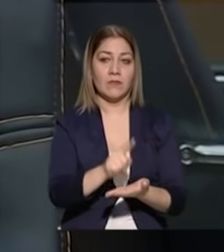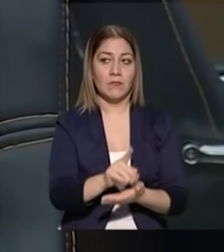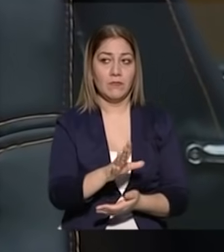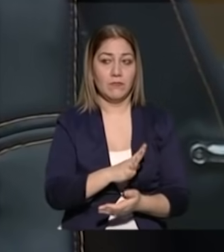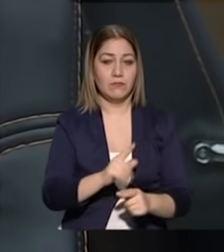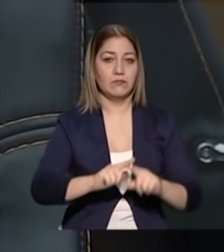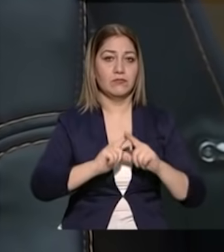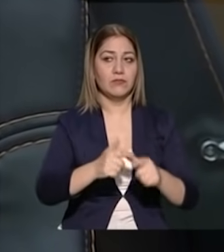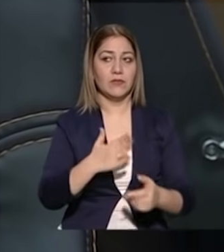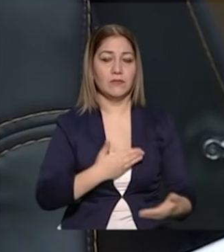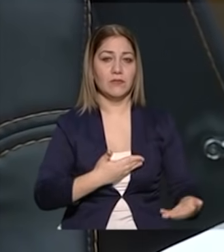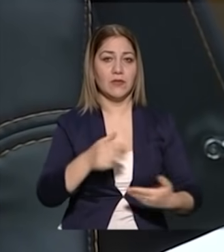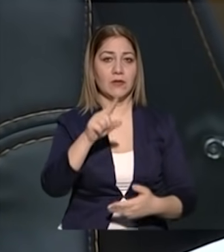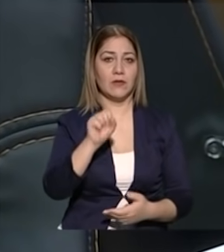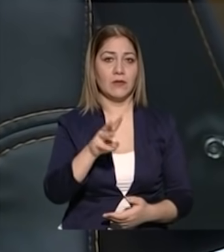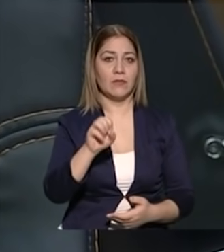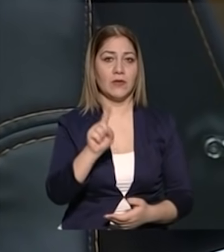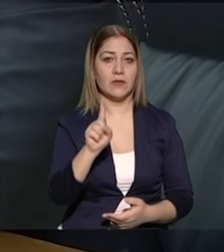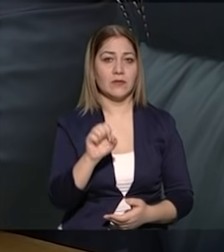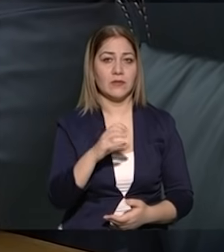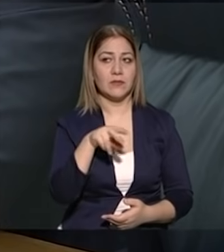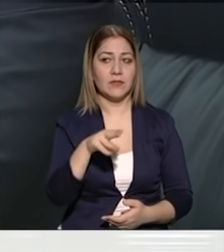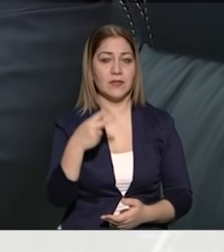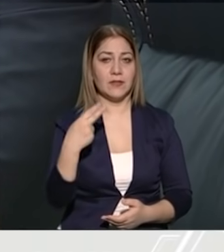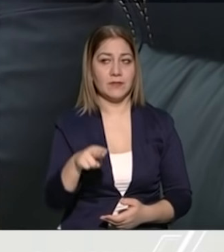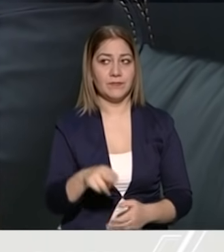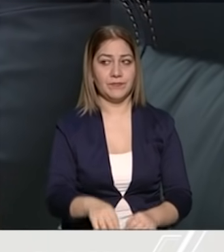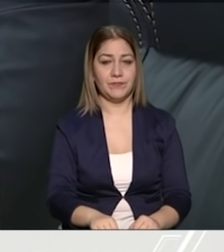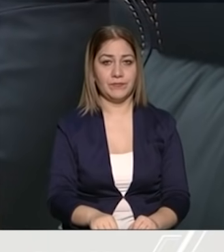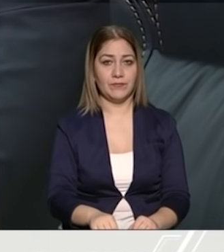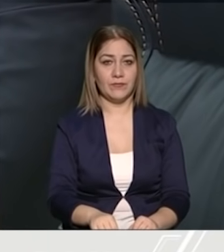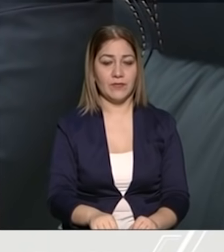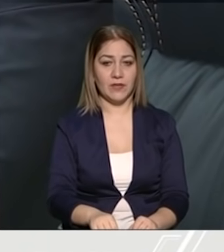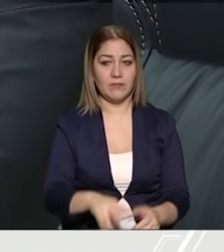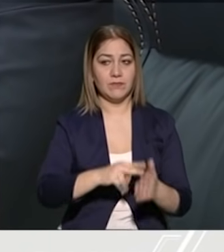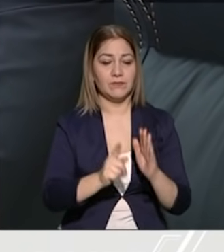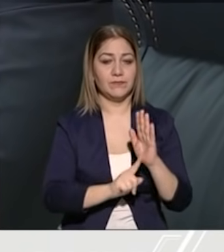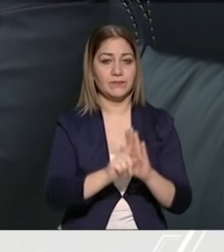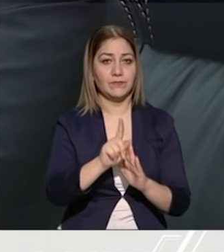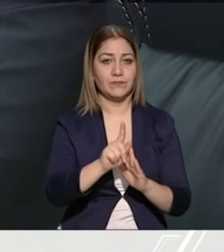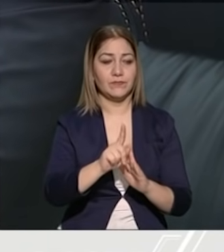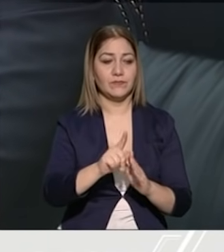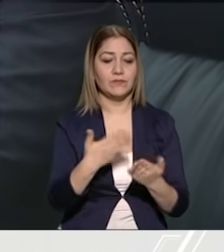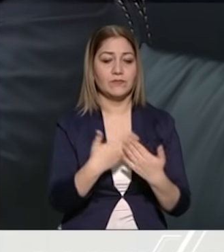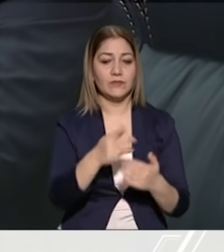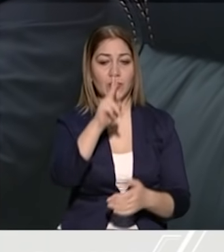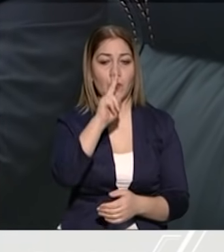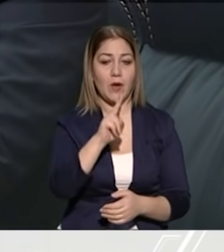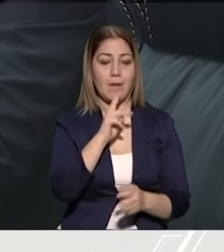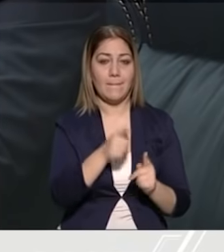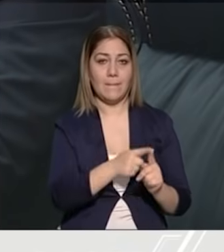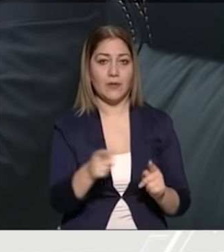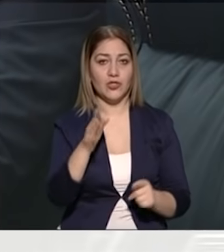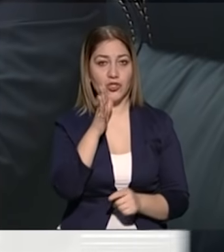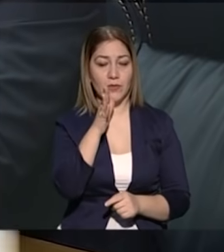պատասխան տեղեկացրեց իմ քայլից Համազասպ Դանելյանը։ Բալեկ տարվա սկիզբ նախագիծ և դրան արդեն հաջորդող մոտ 2 ամիսների